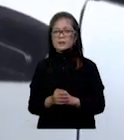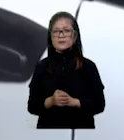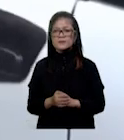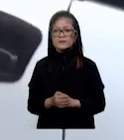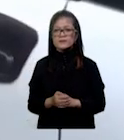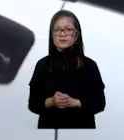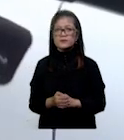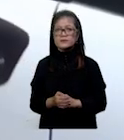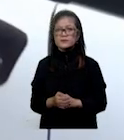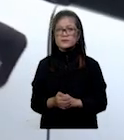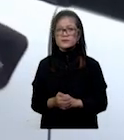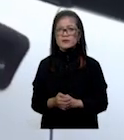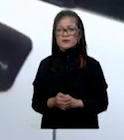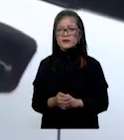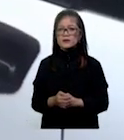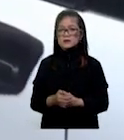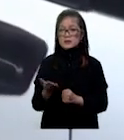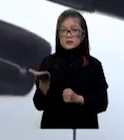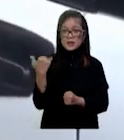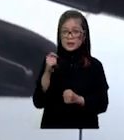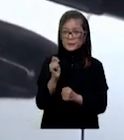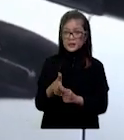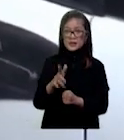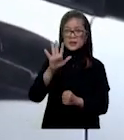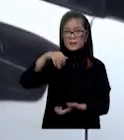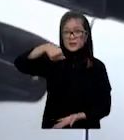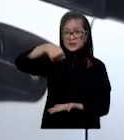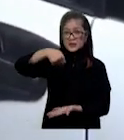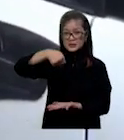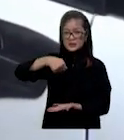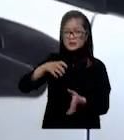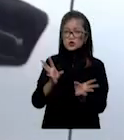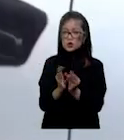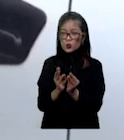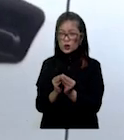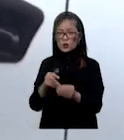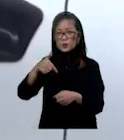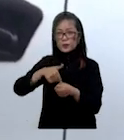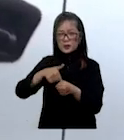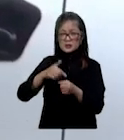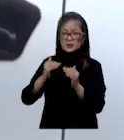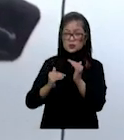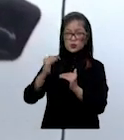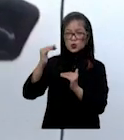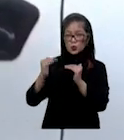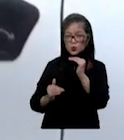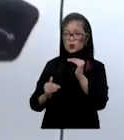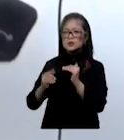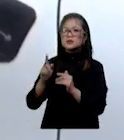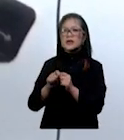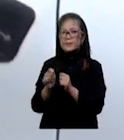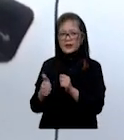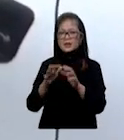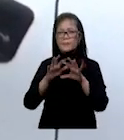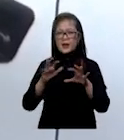Berapa itu, Pak? 5 jergen. 5 jergen. Iya, karena itu ngitung bensin juga naik turun kan. Oh, memang kita iya, UMKM ya, Mas. Iya. Oh, bukan iya.